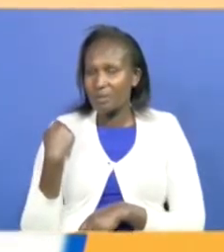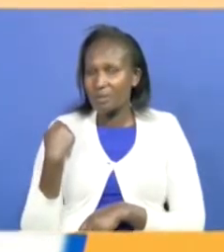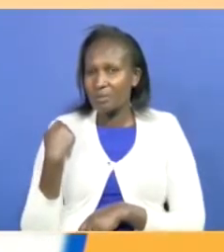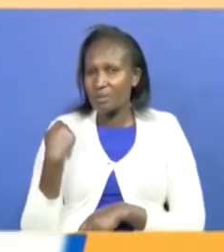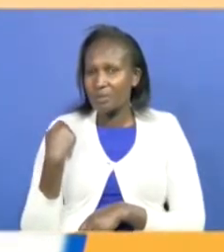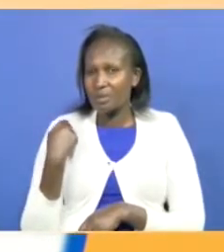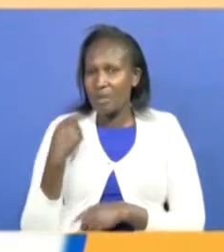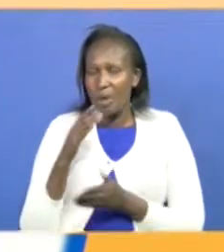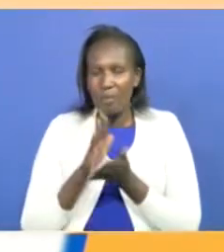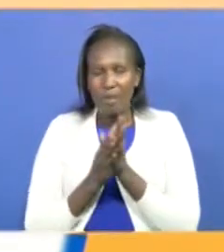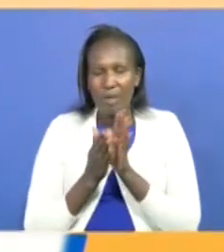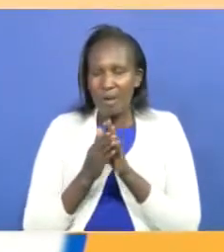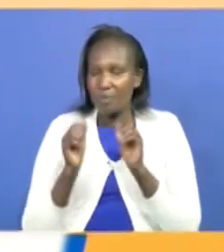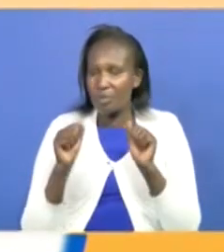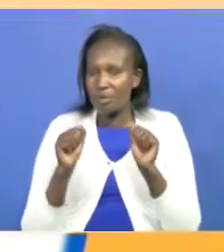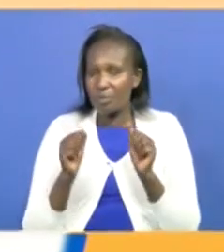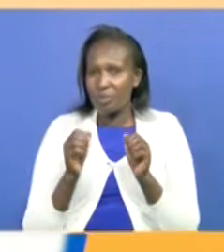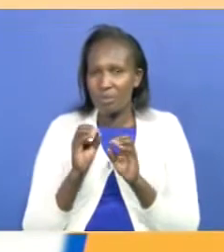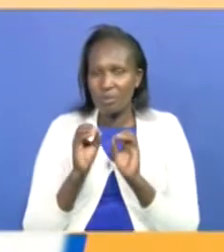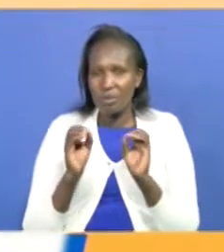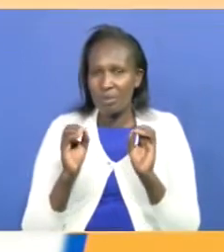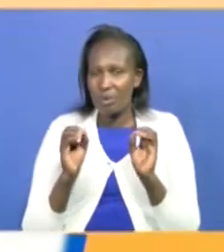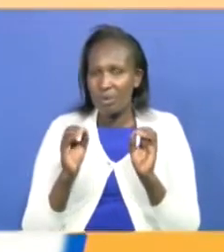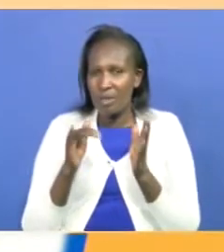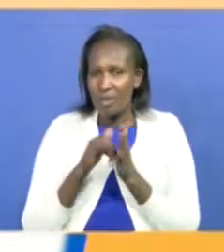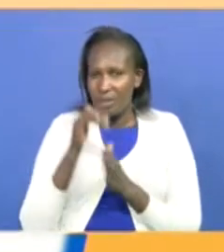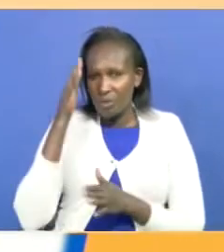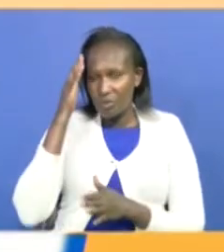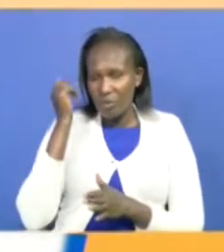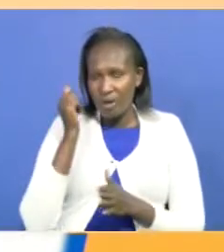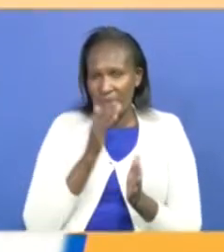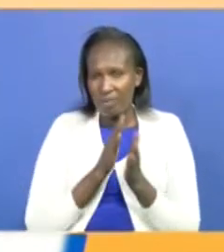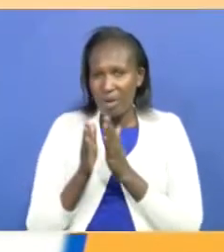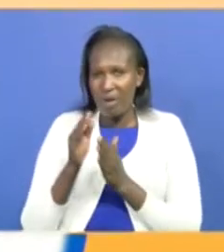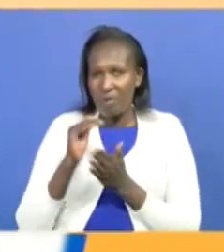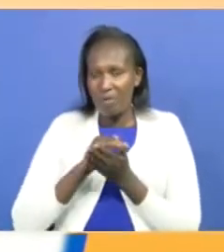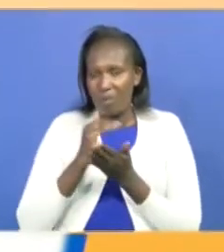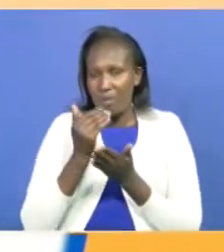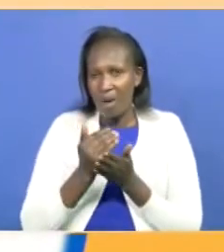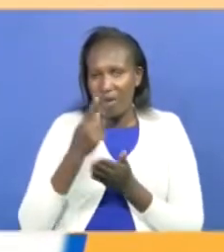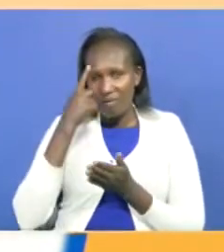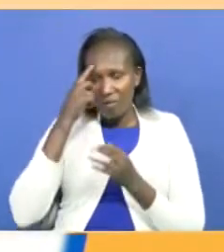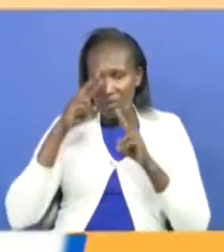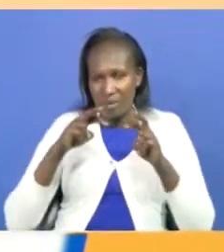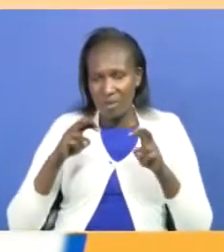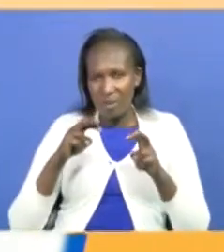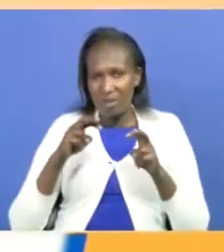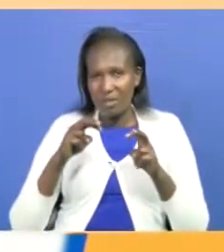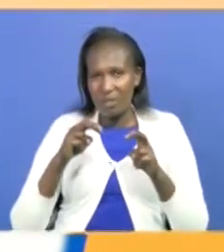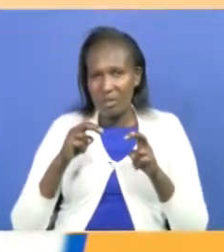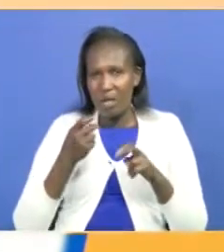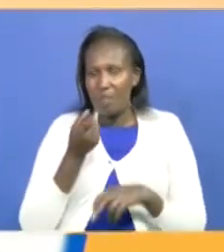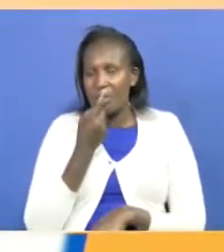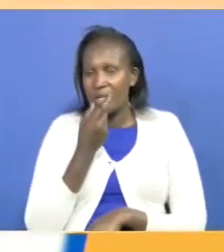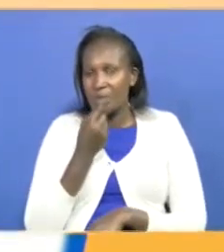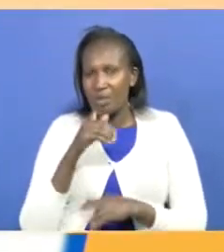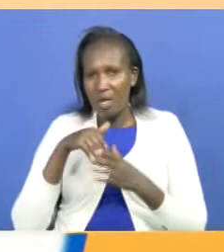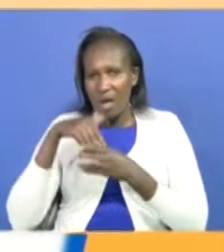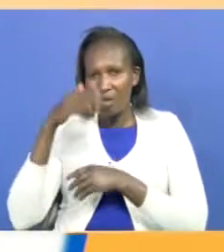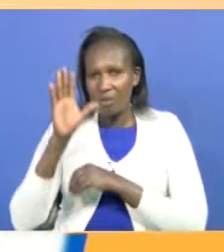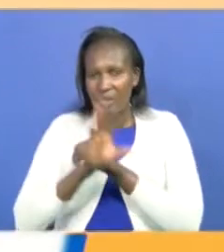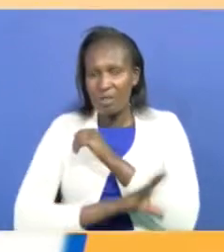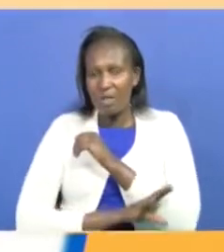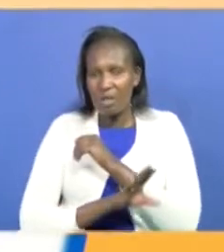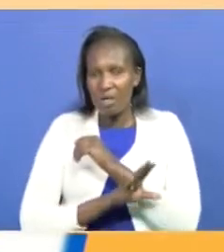going to be impossible here. That is why we are appealing for funds to seek further medication outside the